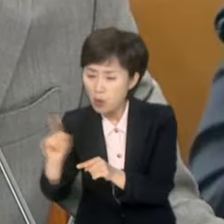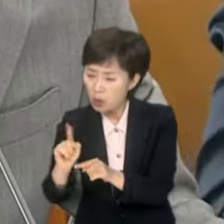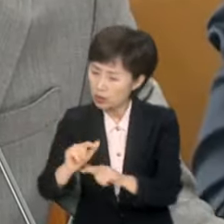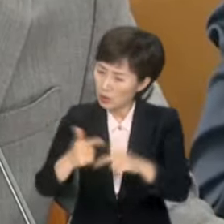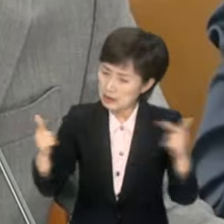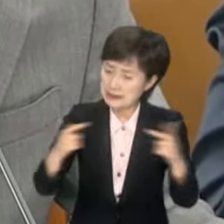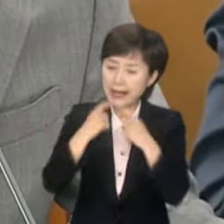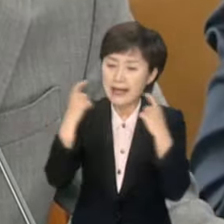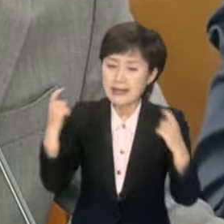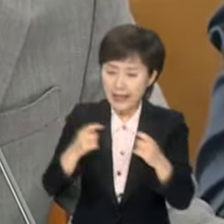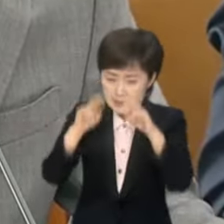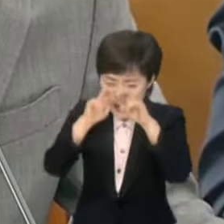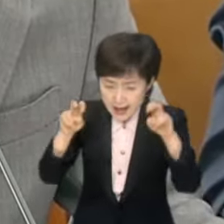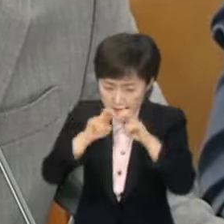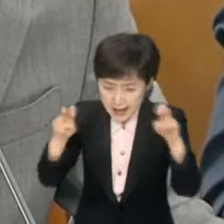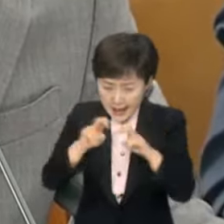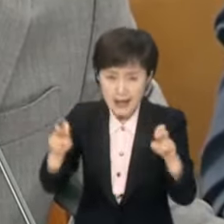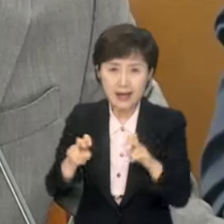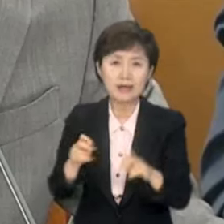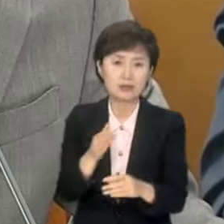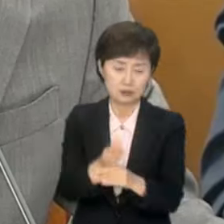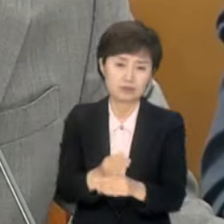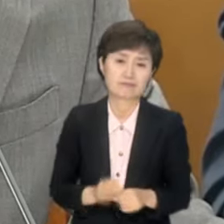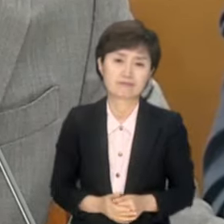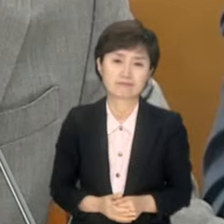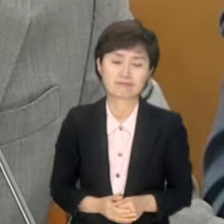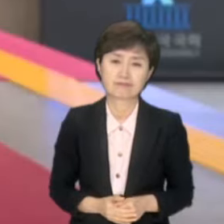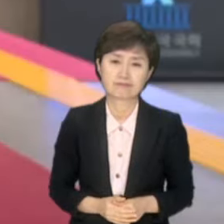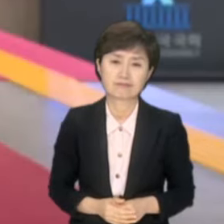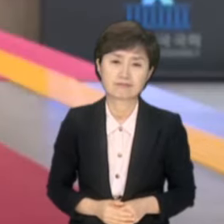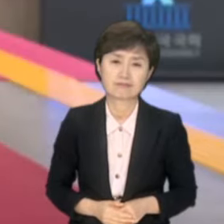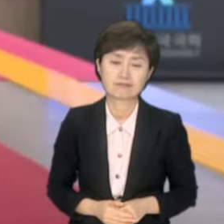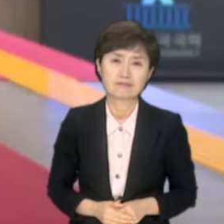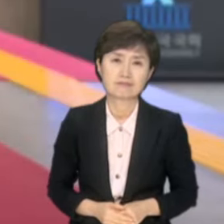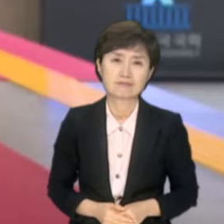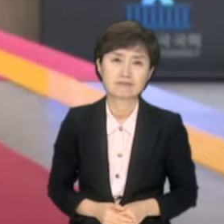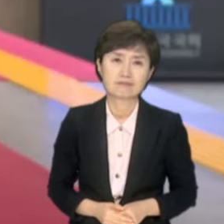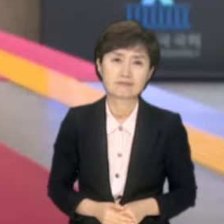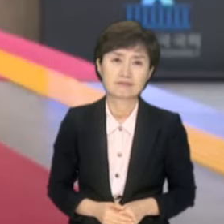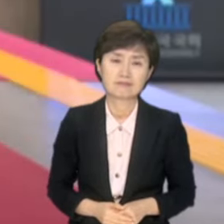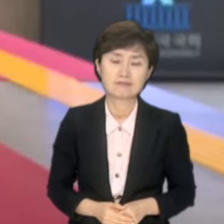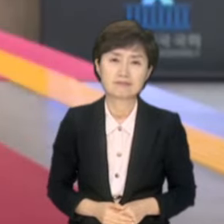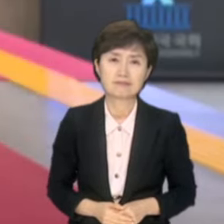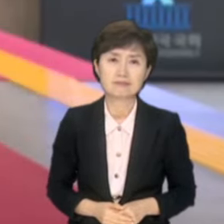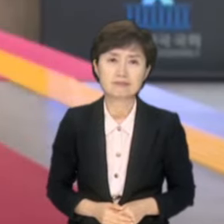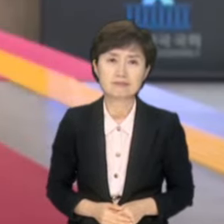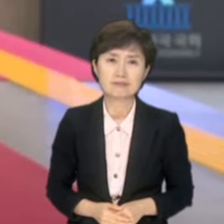등 개인 신상도 쟁점이 될 전망입니다. 지금까지 국회에서 전해드렸습니다.